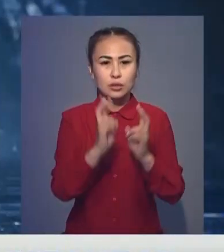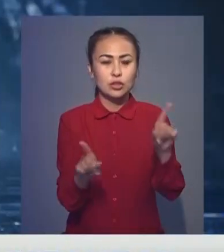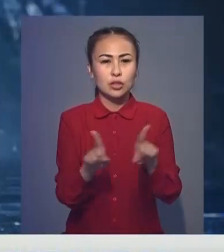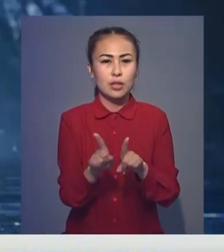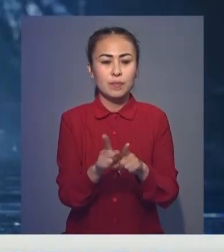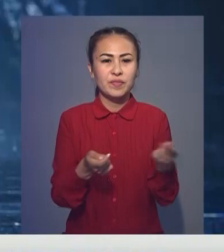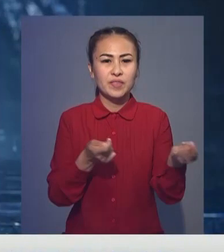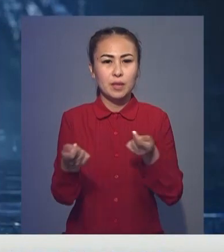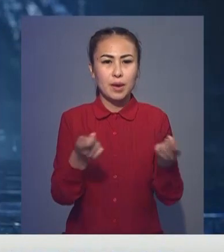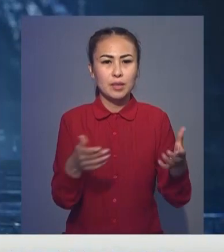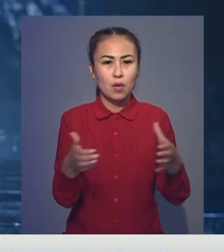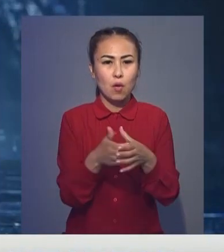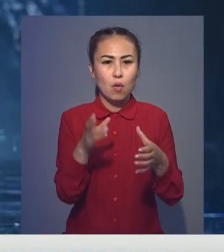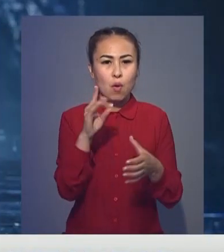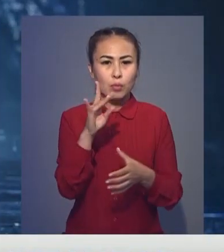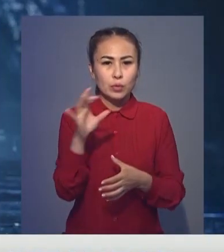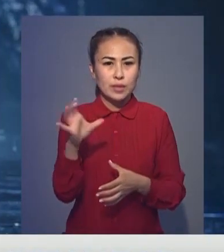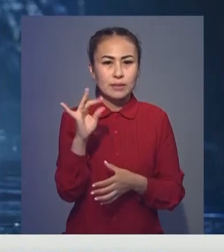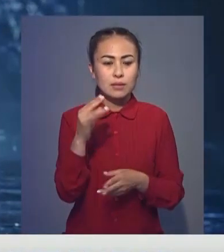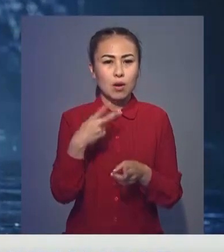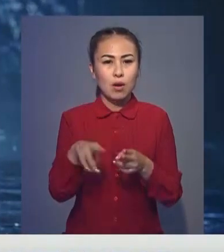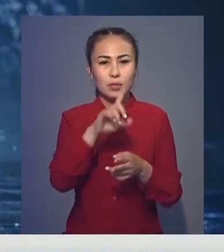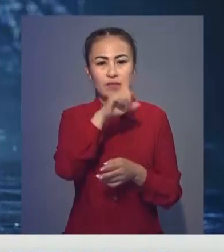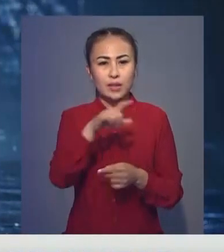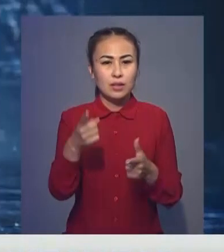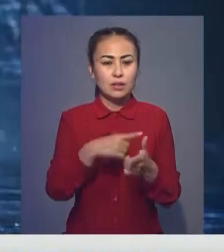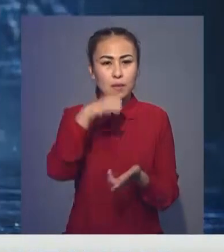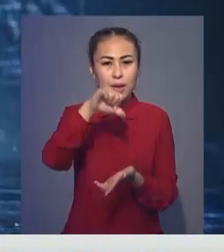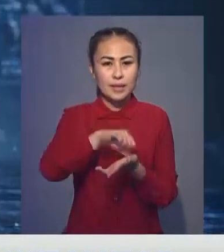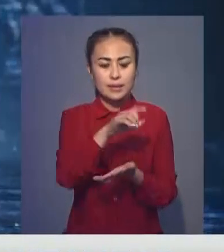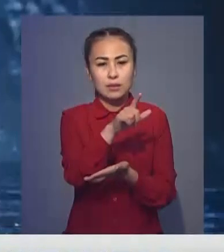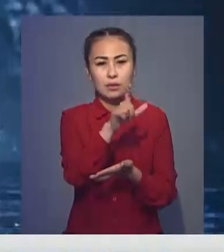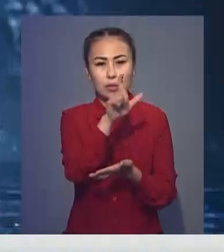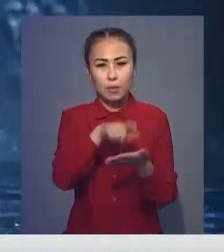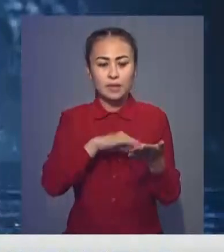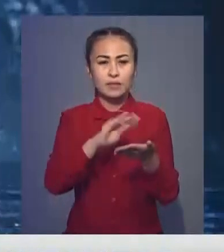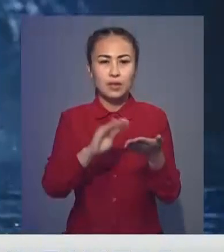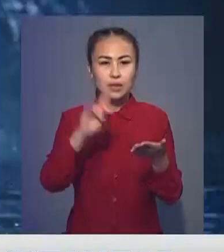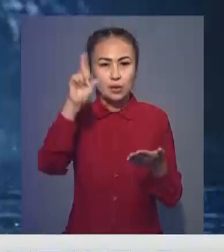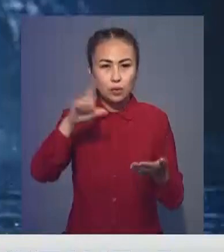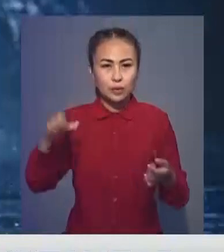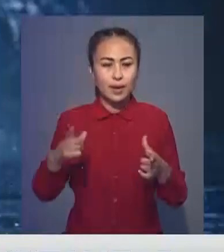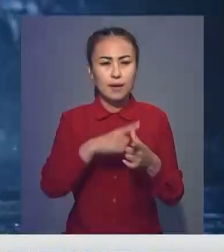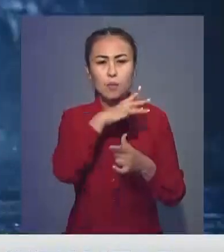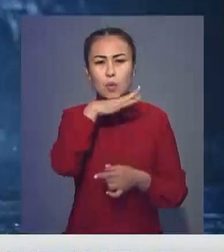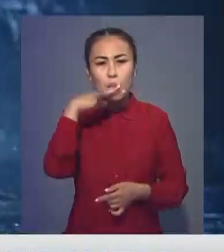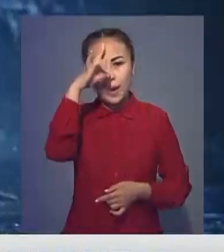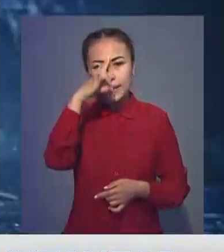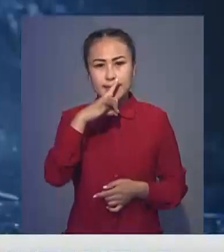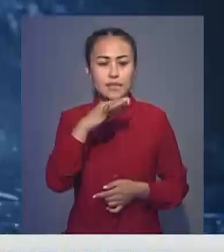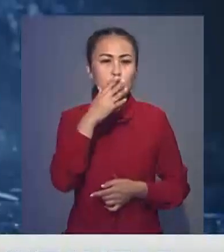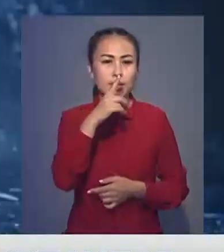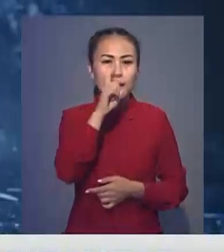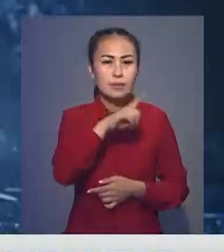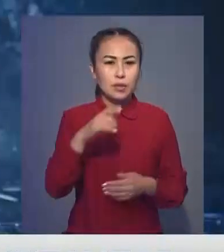кәсіпорындардың жетекшілері, дипломатиялық корпус және зиялы қауым өкілдері, діни бірлестіктердің көшбасшылары, сондай-ақ көптеген қазақстандықтар мен